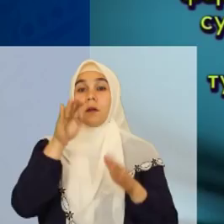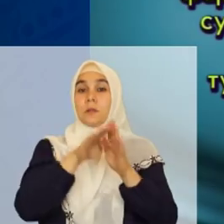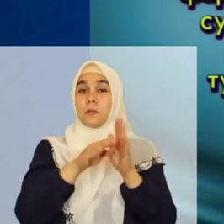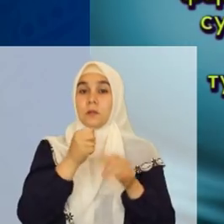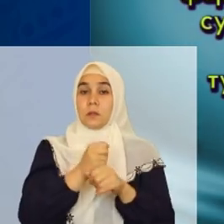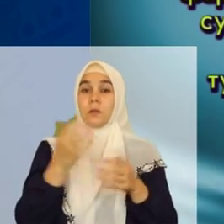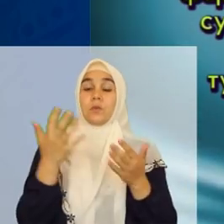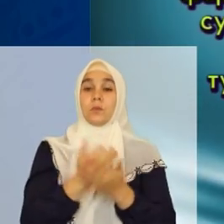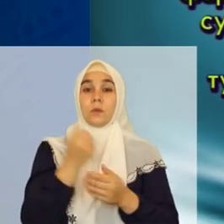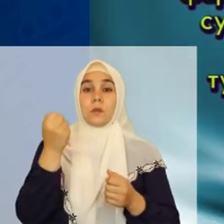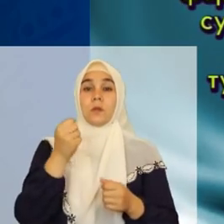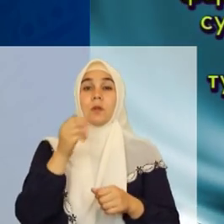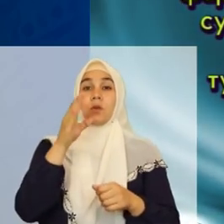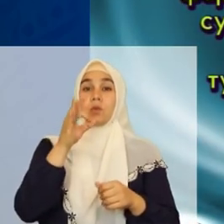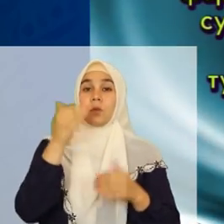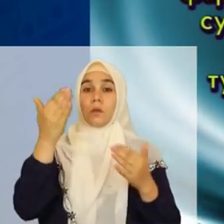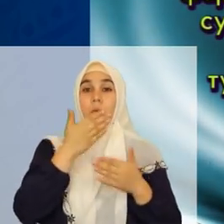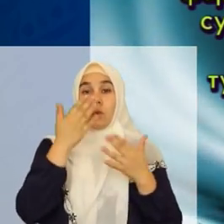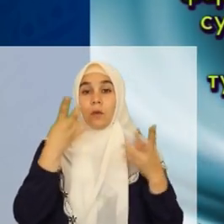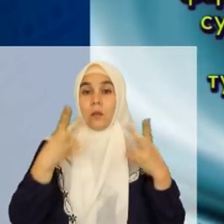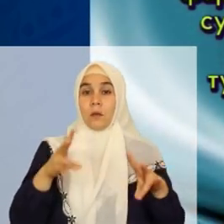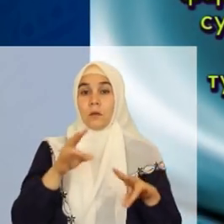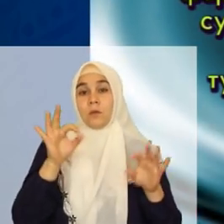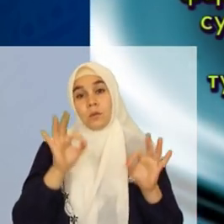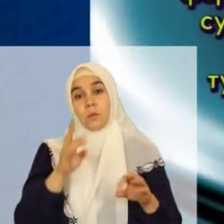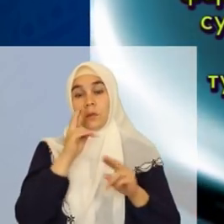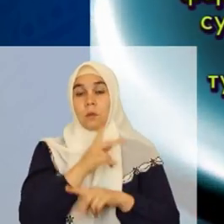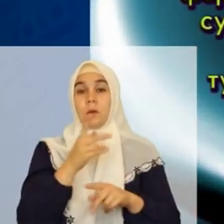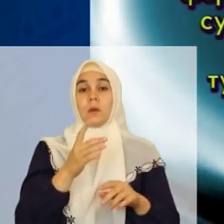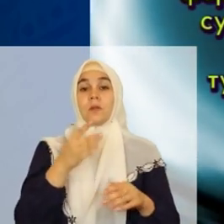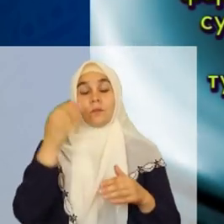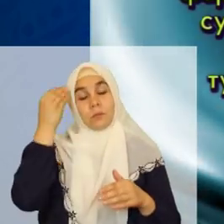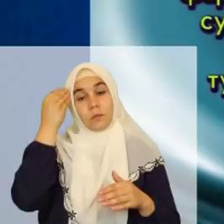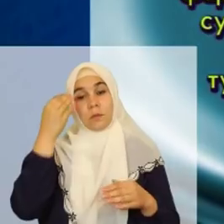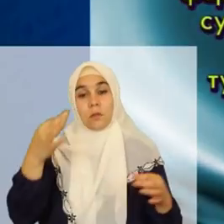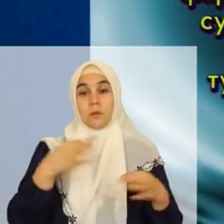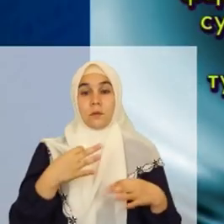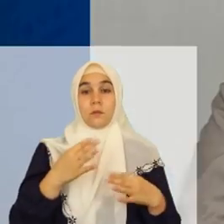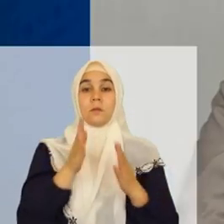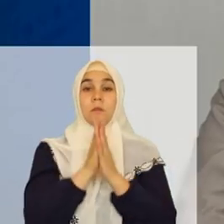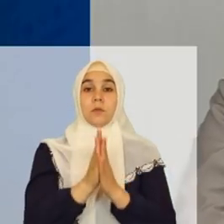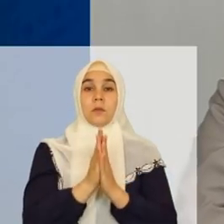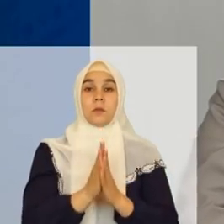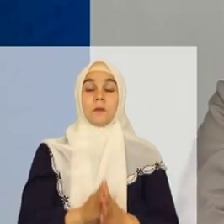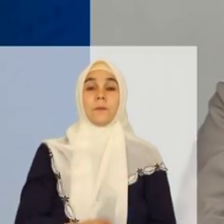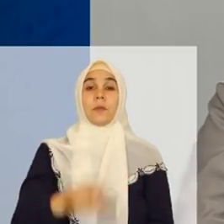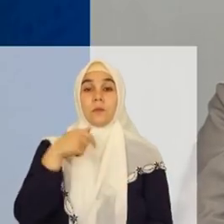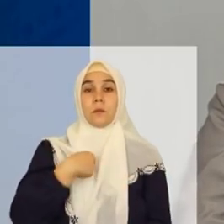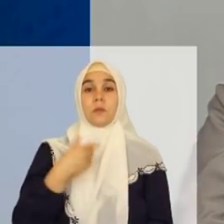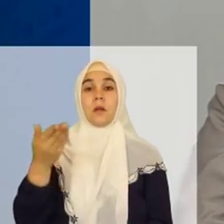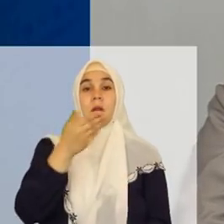farzigagina ulgurgan odam sunnatini o'qimaydi deb eshitdim. Shu haqda tushuntirish bersangiz. Bizning